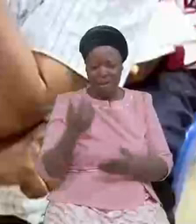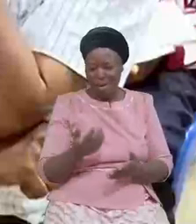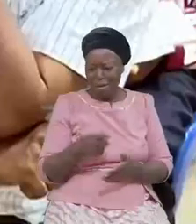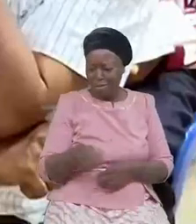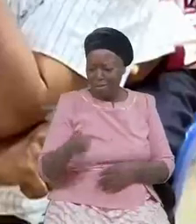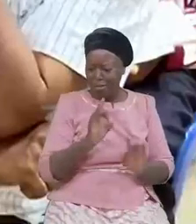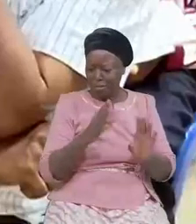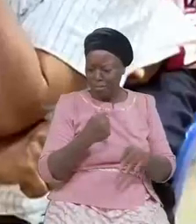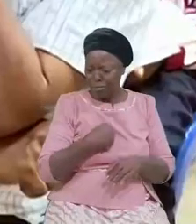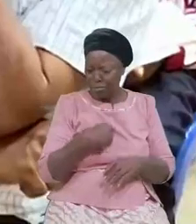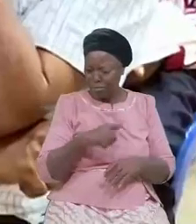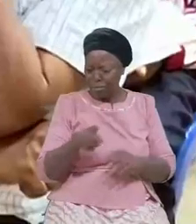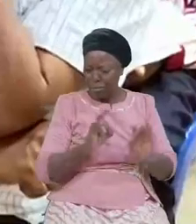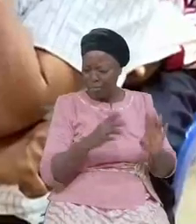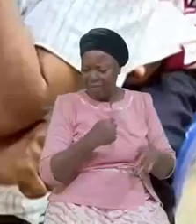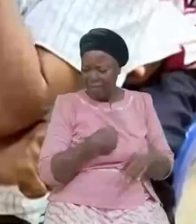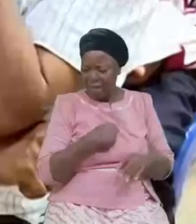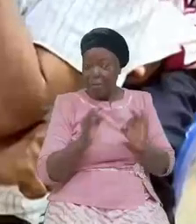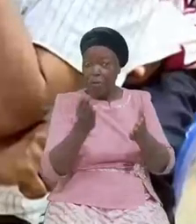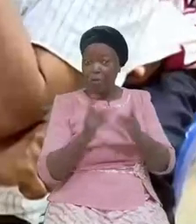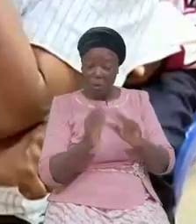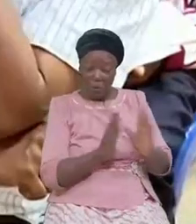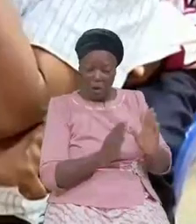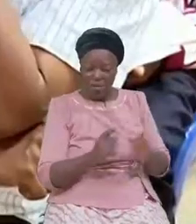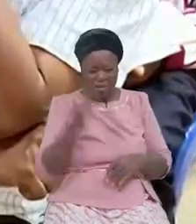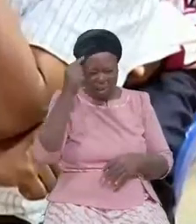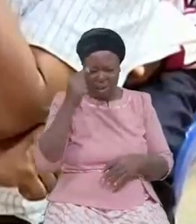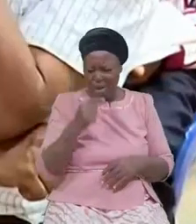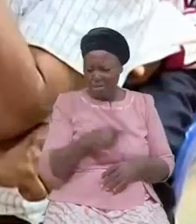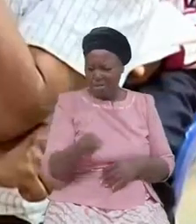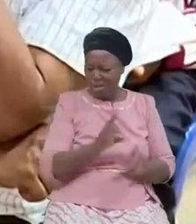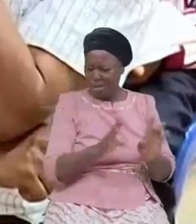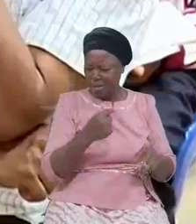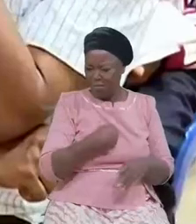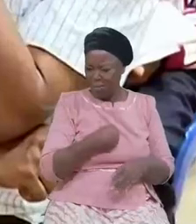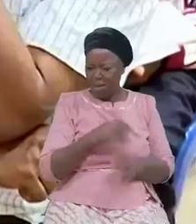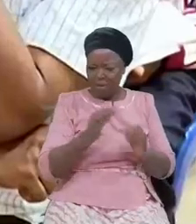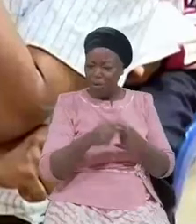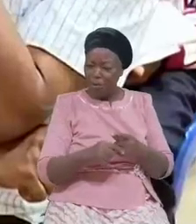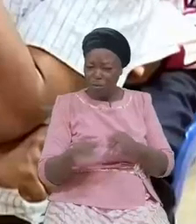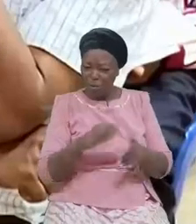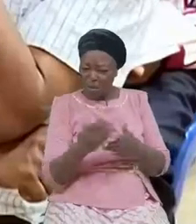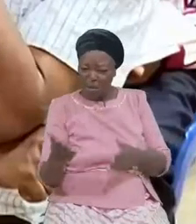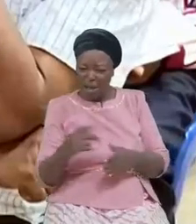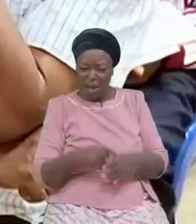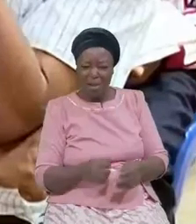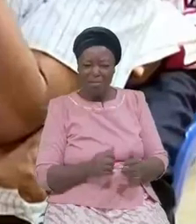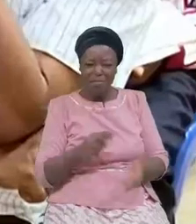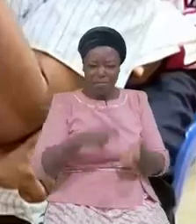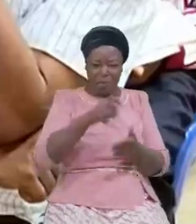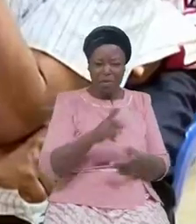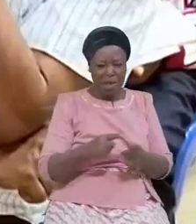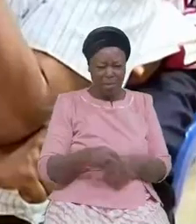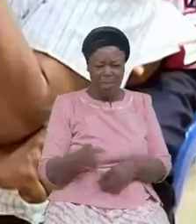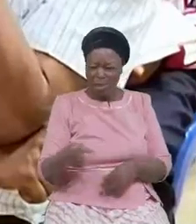il me haïsse. Si tu veux planifier, tu penses à ça, il me haïsse. Si tu veux sauter, tu penses à ça, il me haïsse. Si tu veux courir, fais attention,